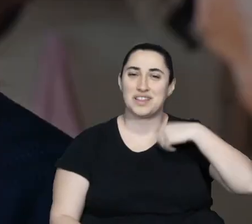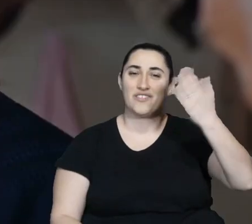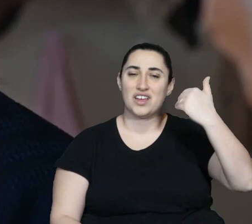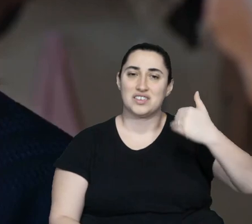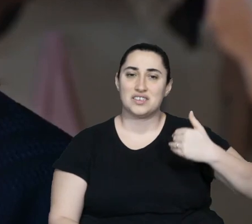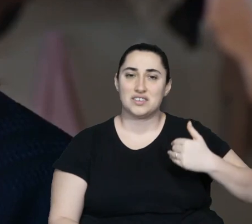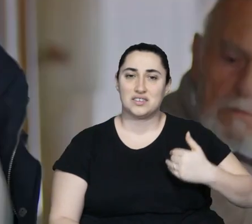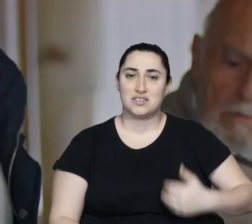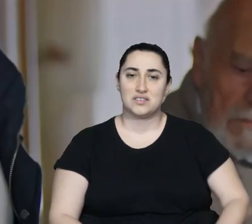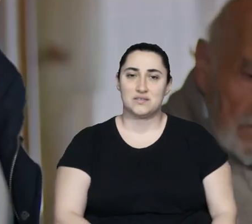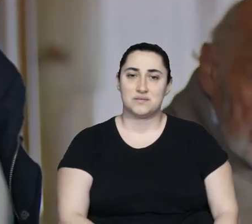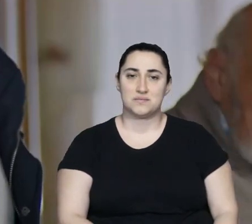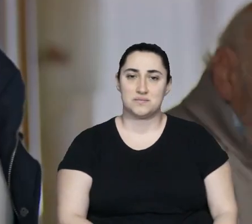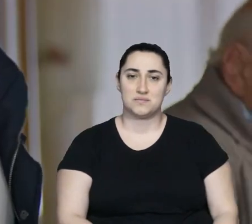bana.